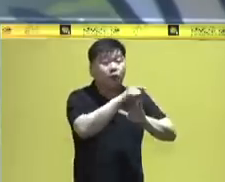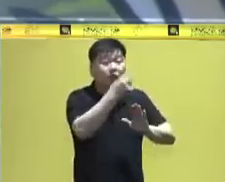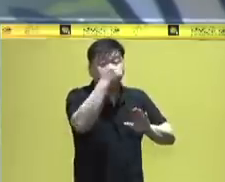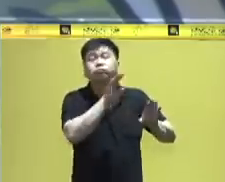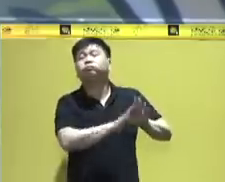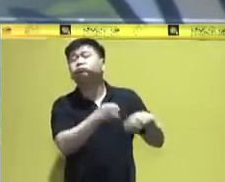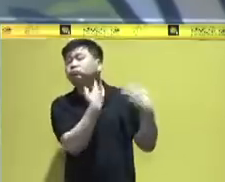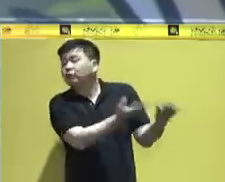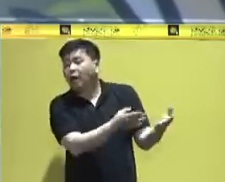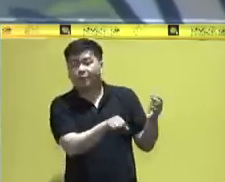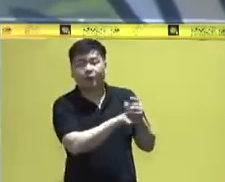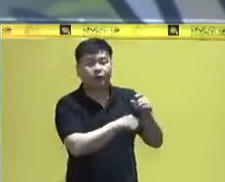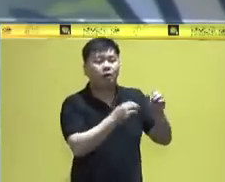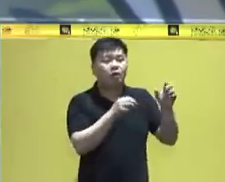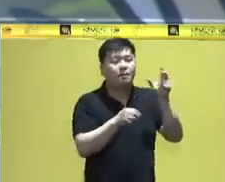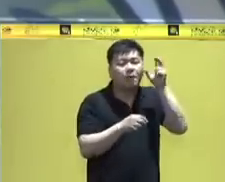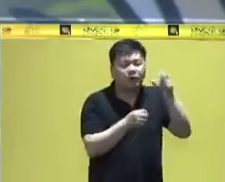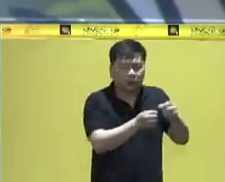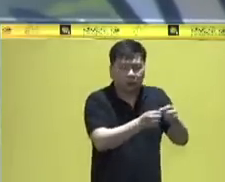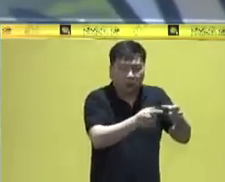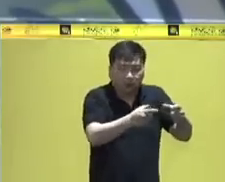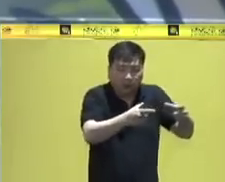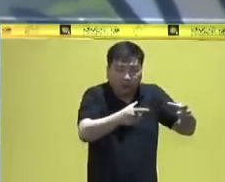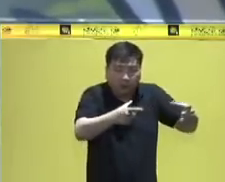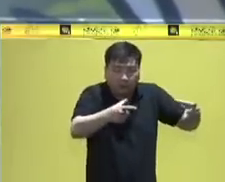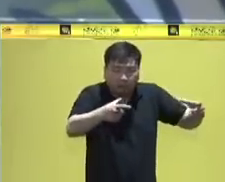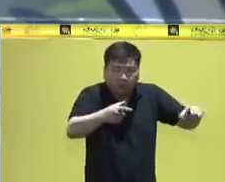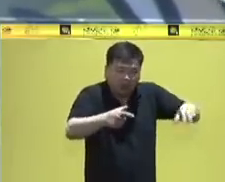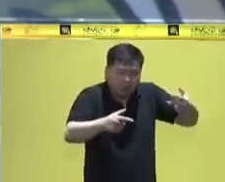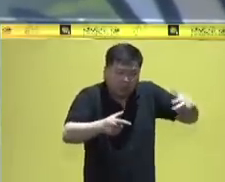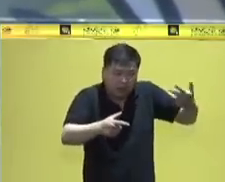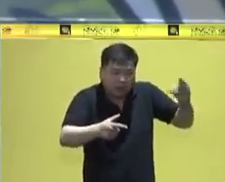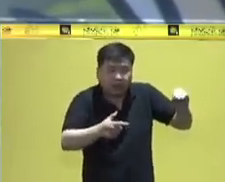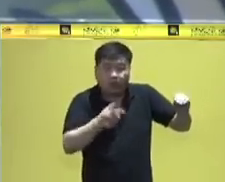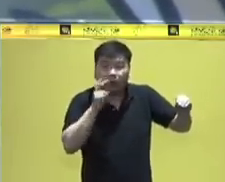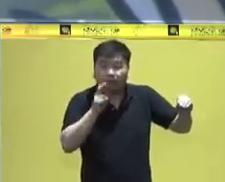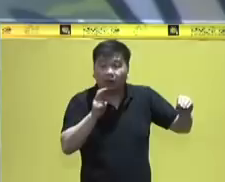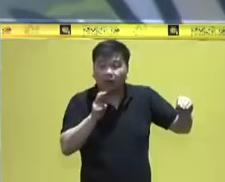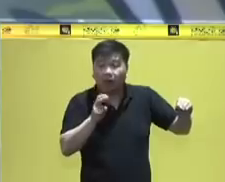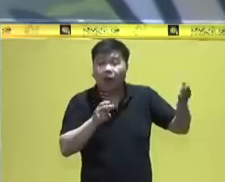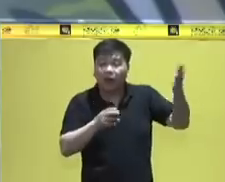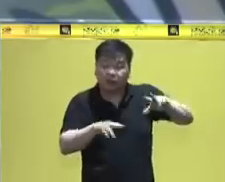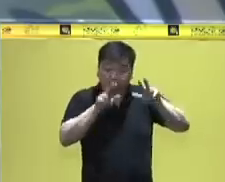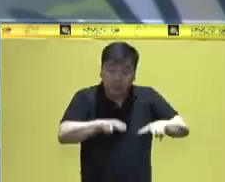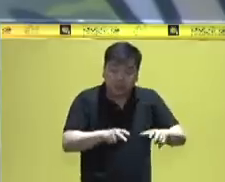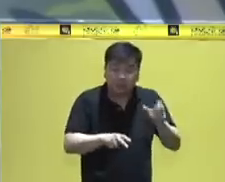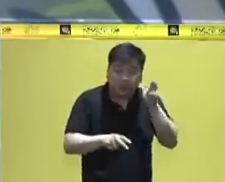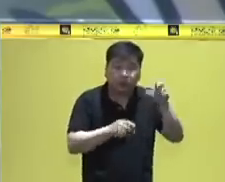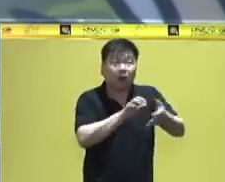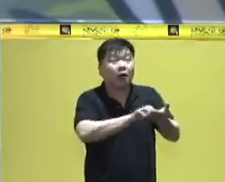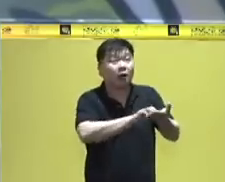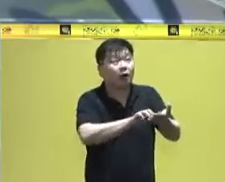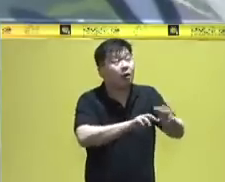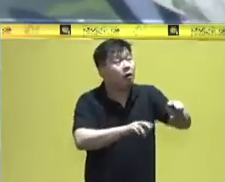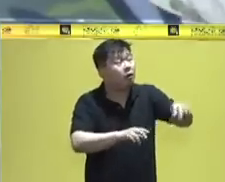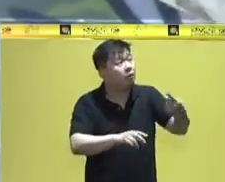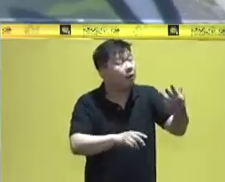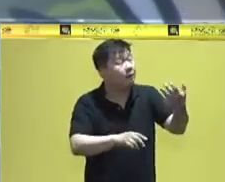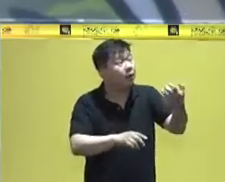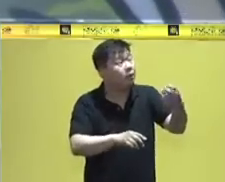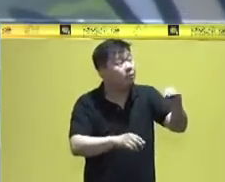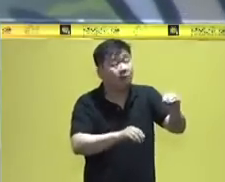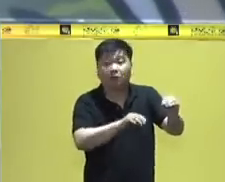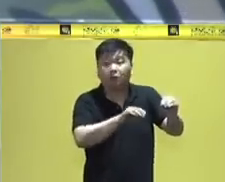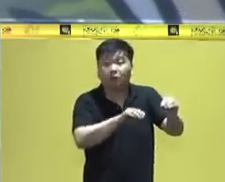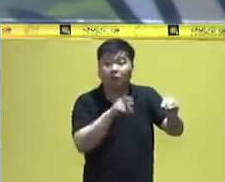인구가 북한 인구가 2,500만 명이니까 뭐 한 6,700만 명은 됐겠지만 그렇군요, 예. 평양 인구가 제가 알기에 지금도 아마 280만